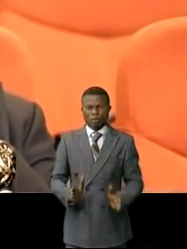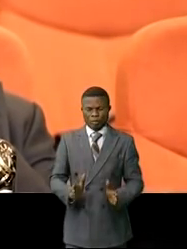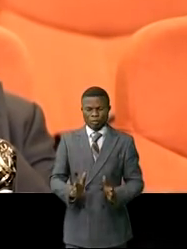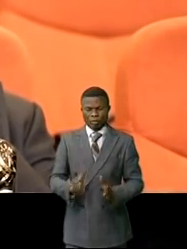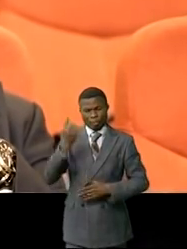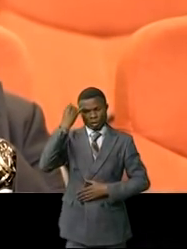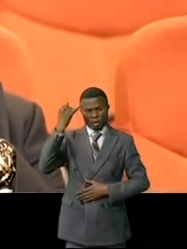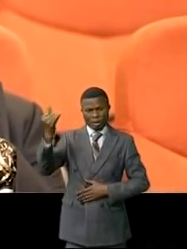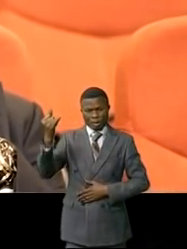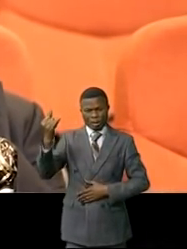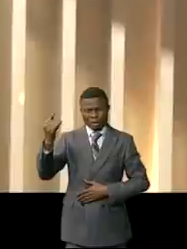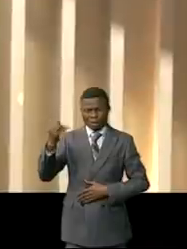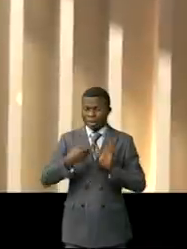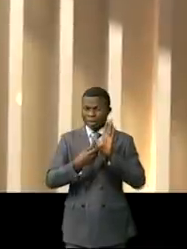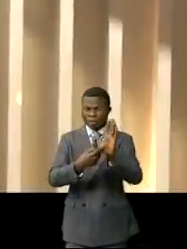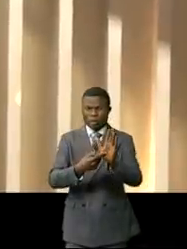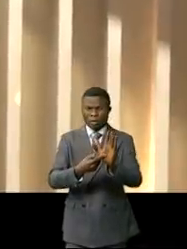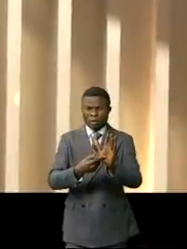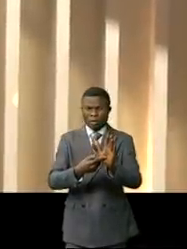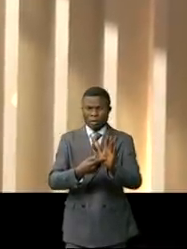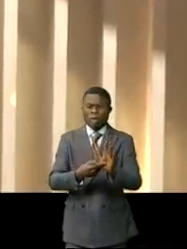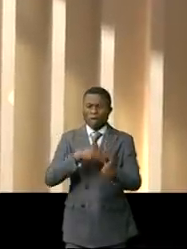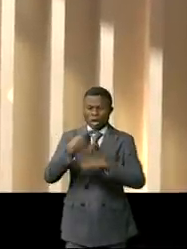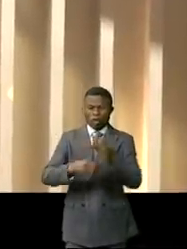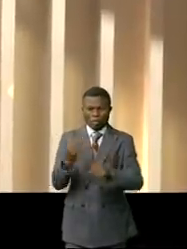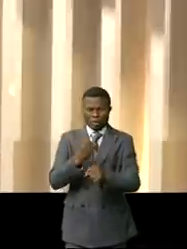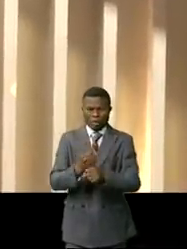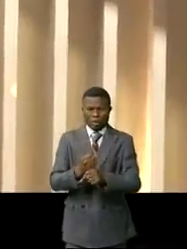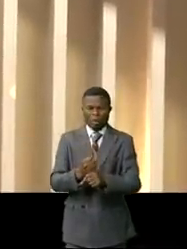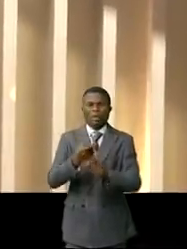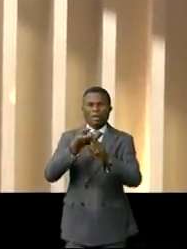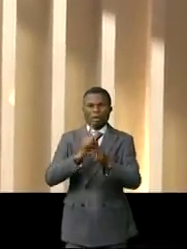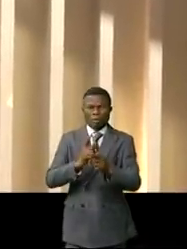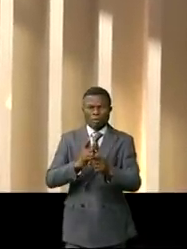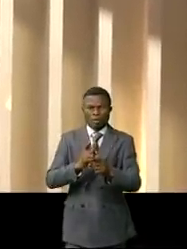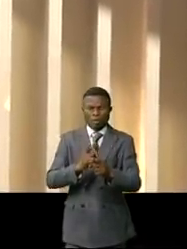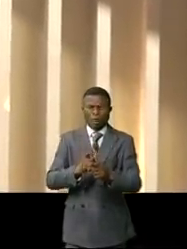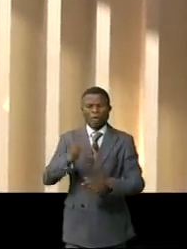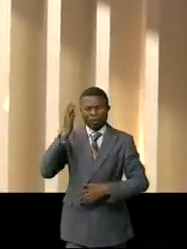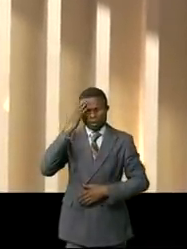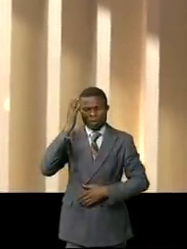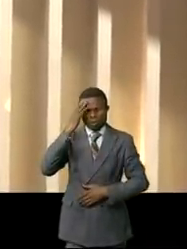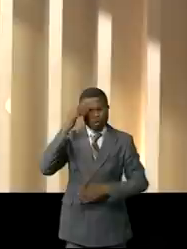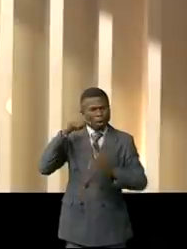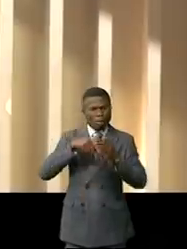contexte qui marque votre entrée en fonction est la résultante d'une prise de conscience